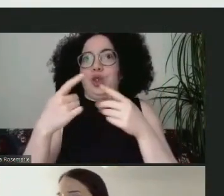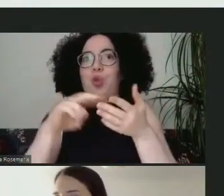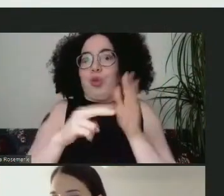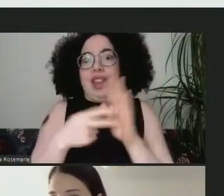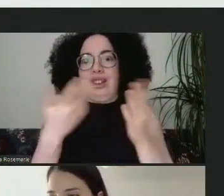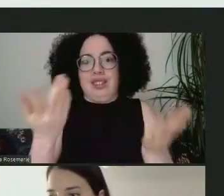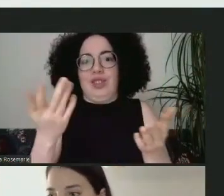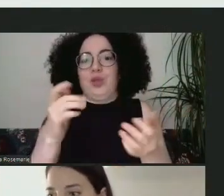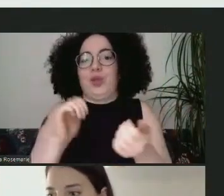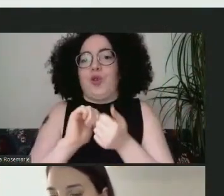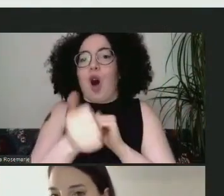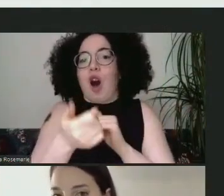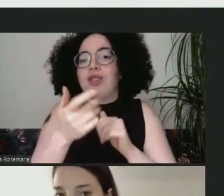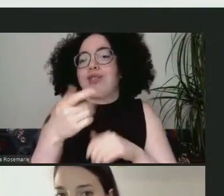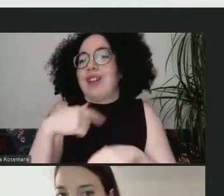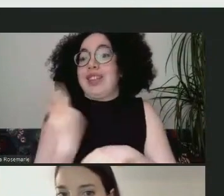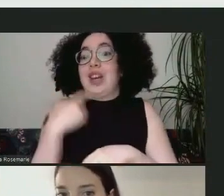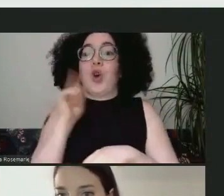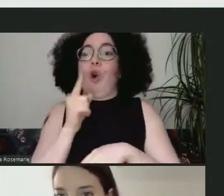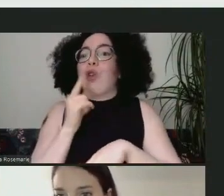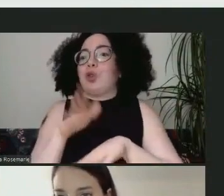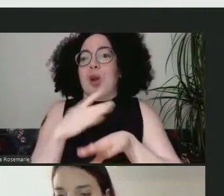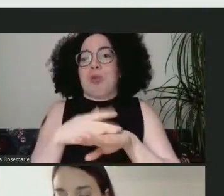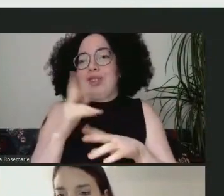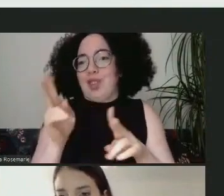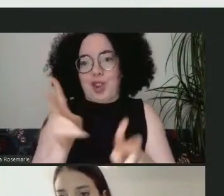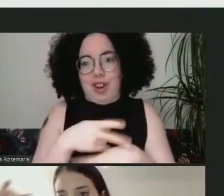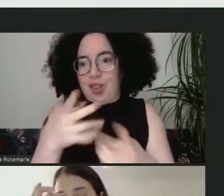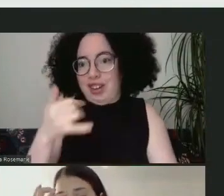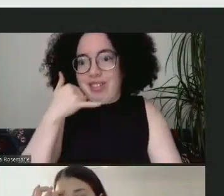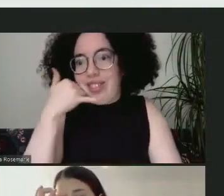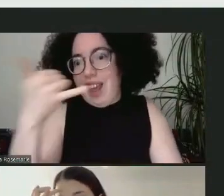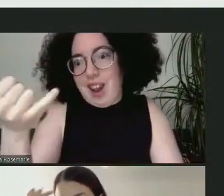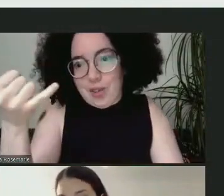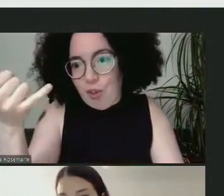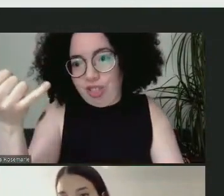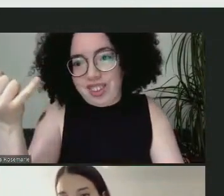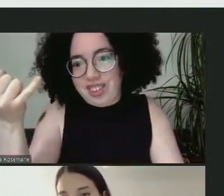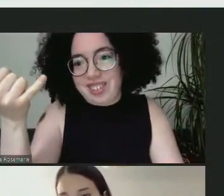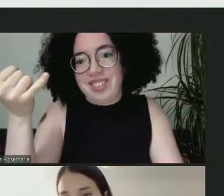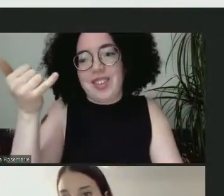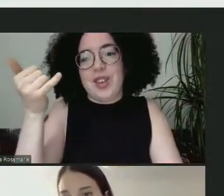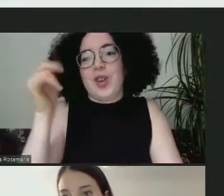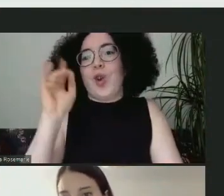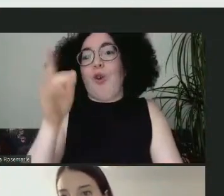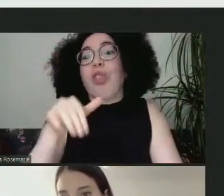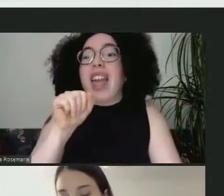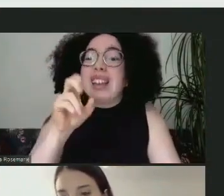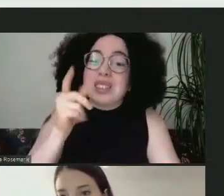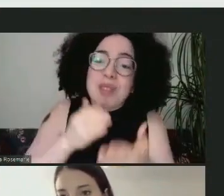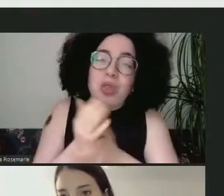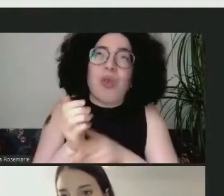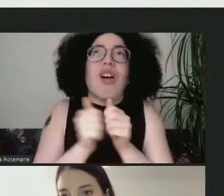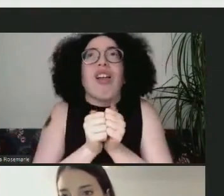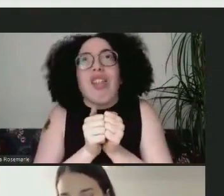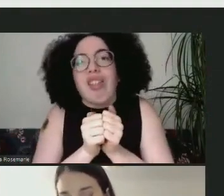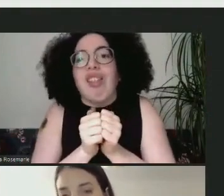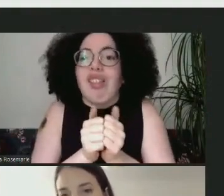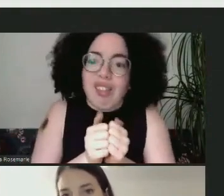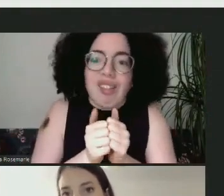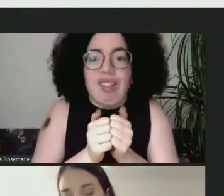Zum Beispiel heute, jetzt eben so mit der Technik, ja, die ist einem auch irgendwie voraus. Ja, das ist, Gehörlose können eben nicht einfach